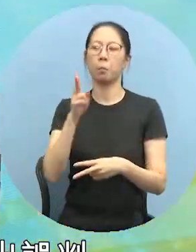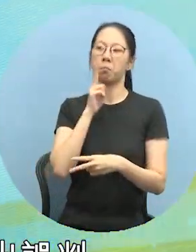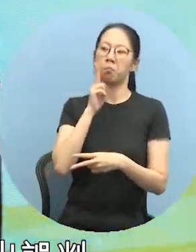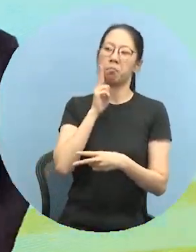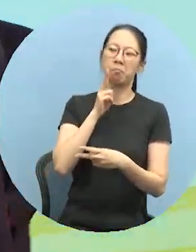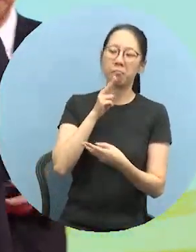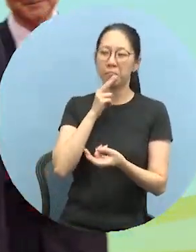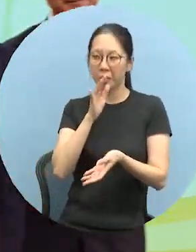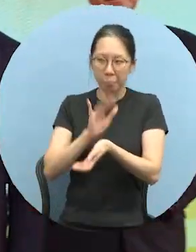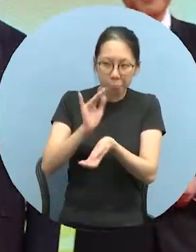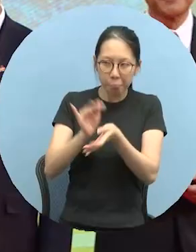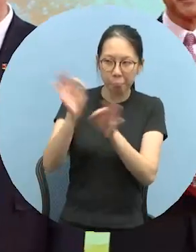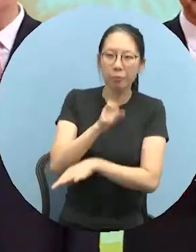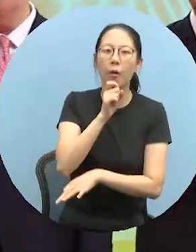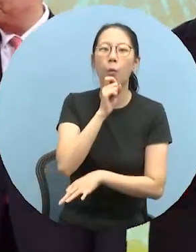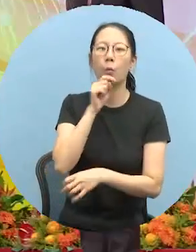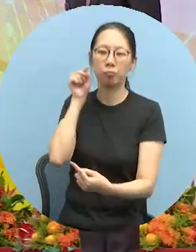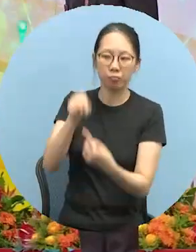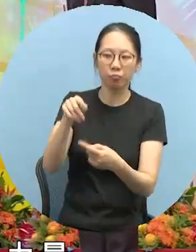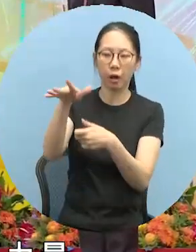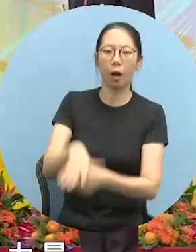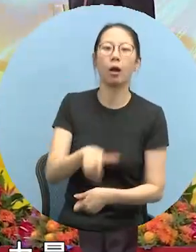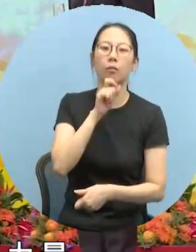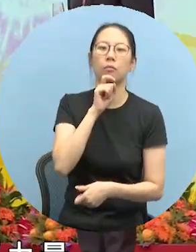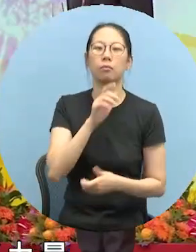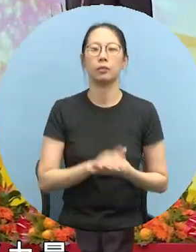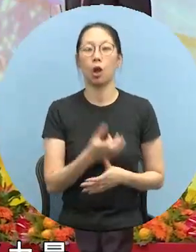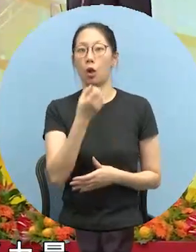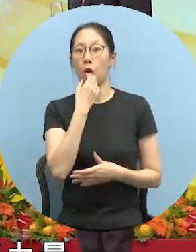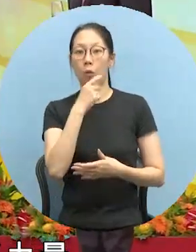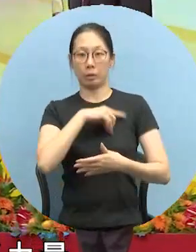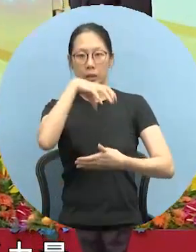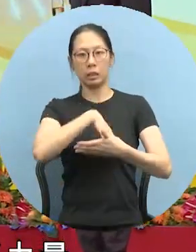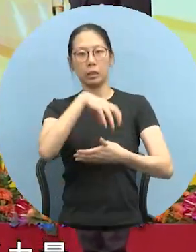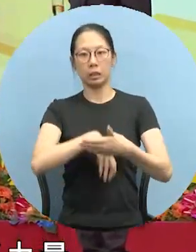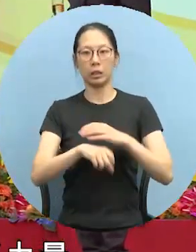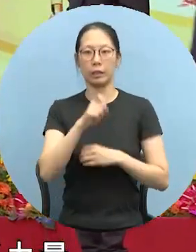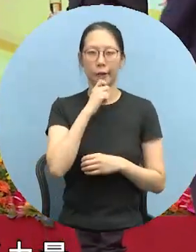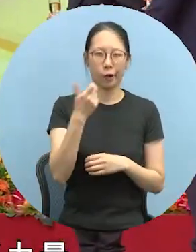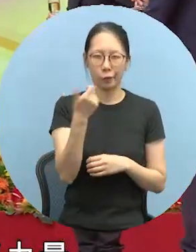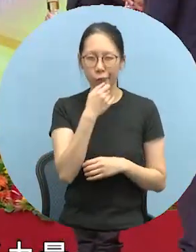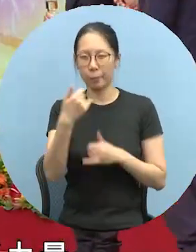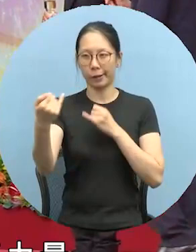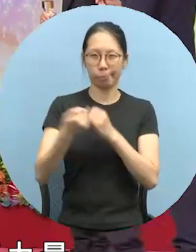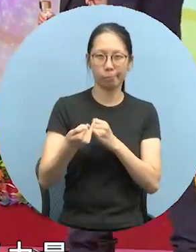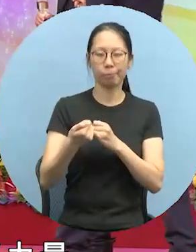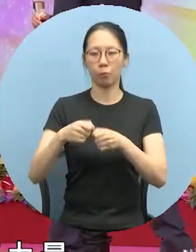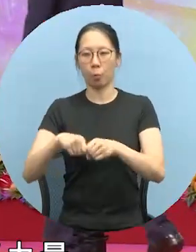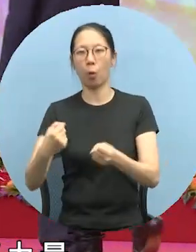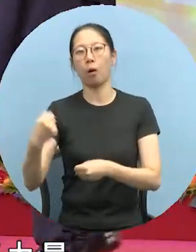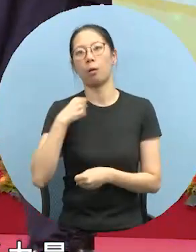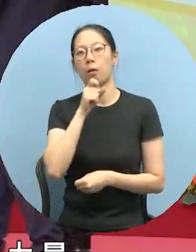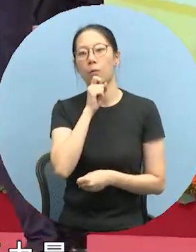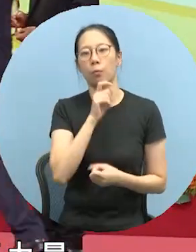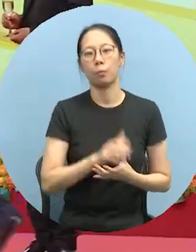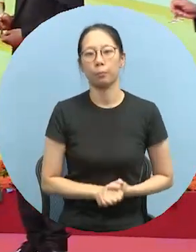判，刻意針對打壓，而香港內部亦都潛伏了軟對抗的破壞力